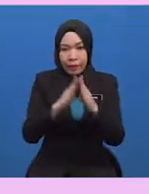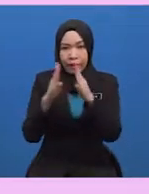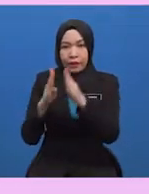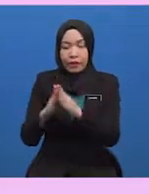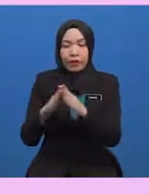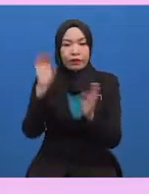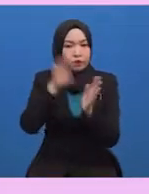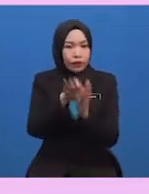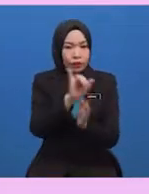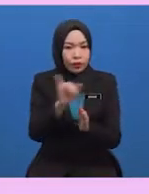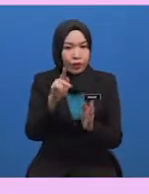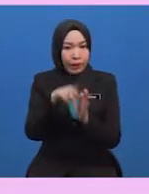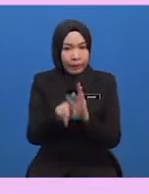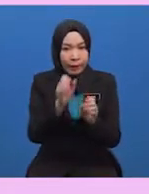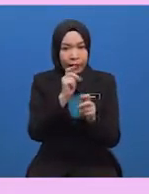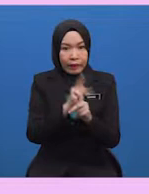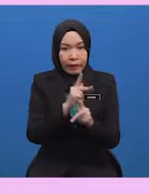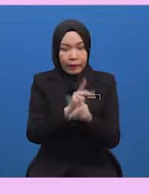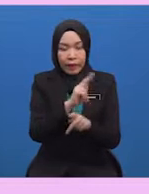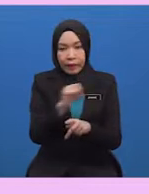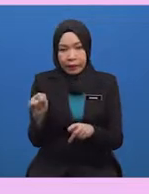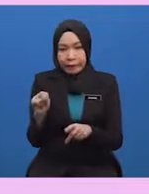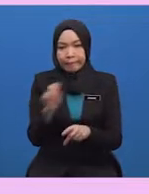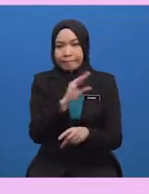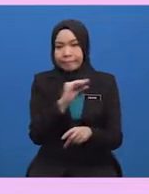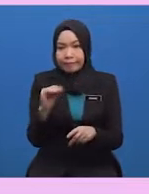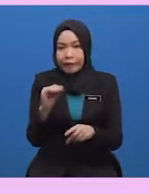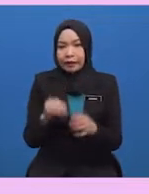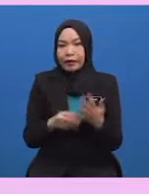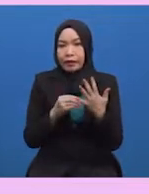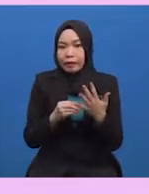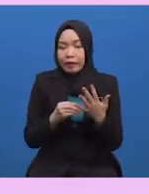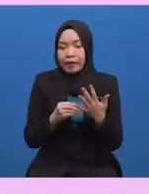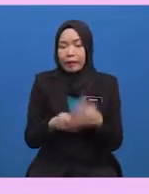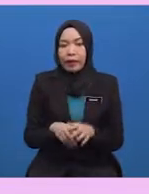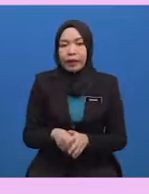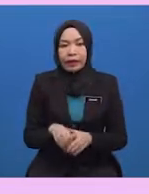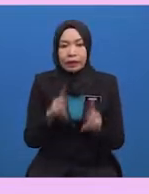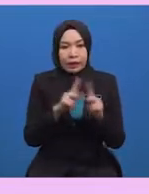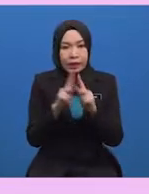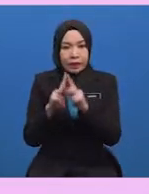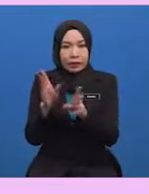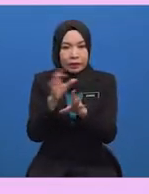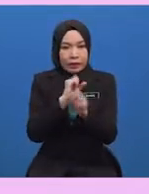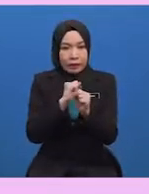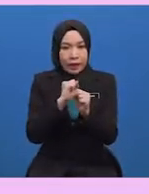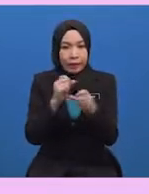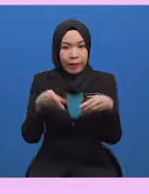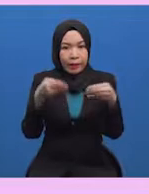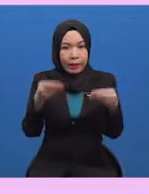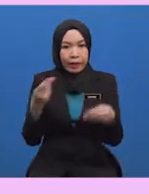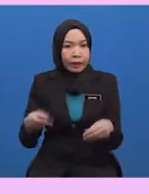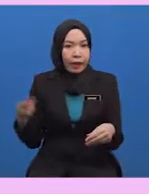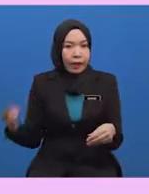perkhidmatan. Kelima, desa dapat memenuhi keperluan bahan mentah kepada penduduk